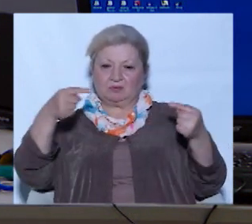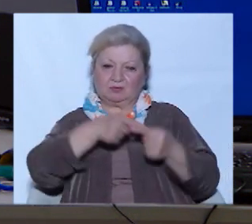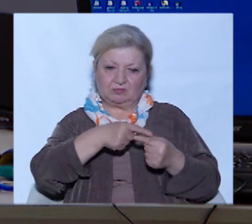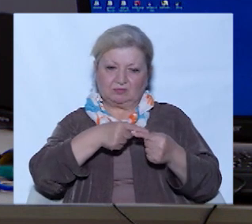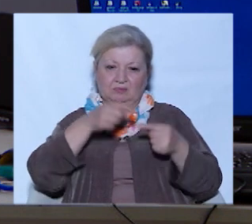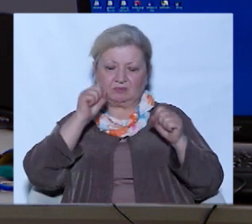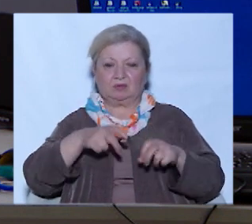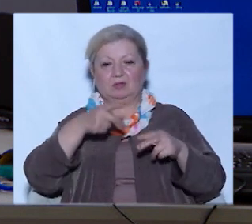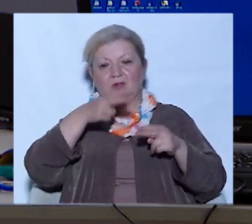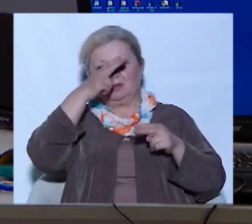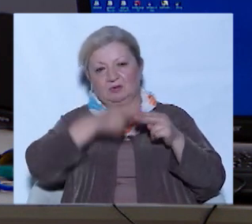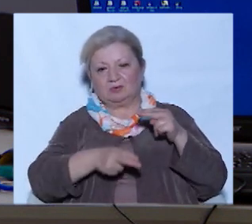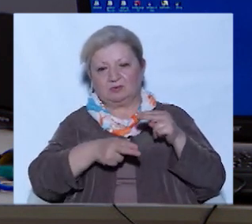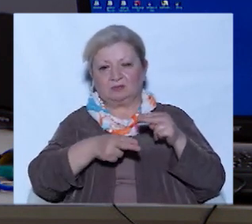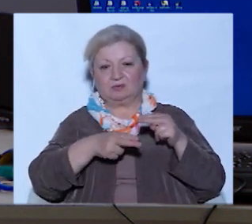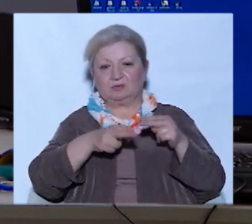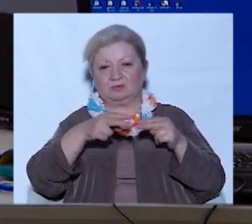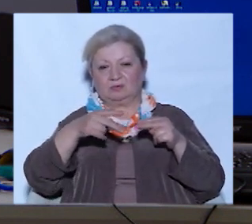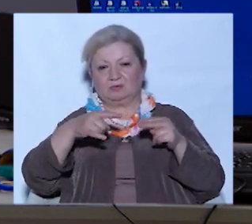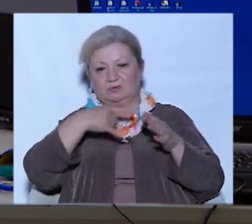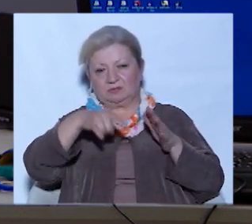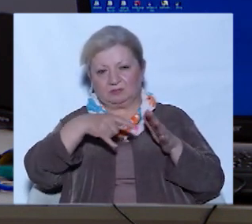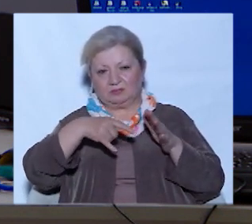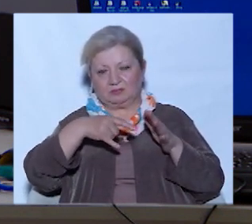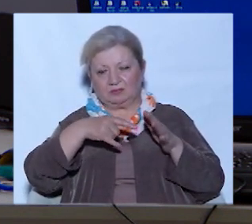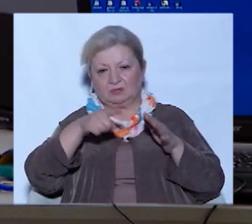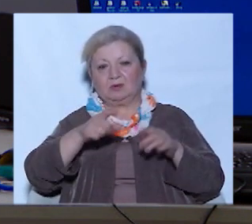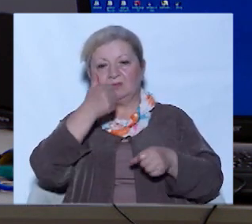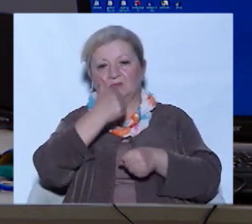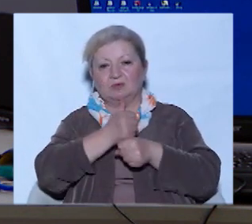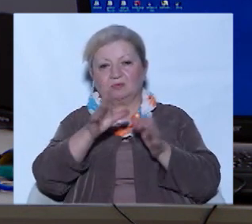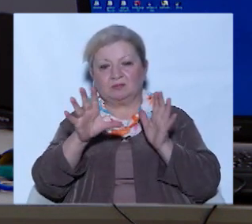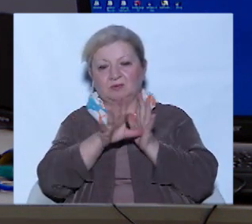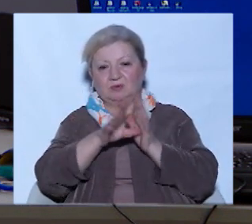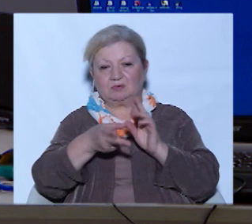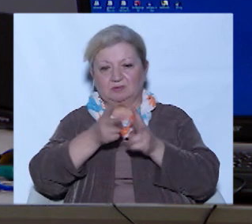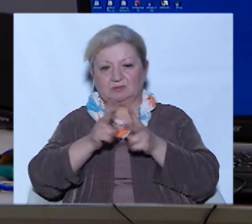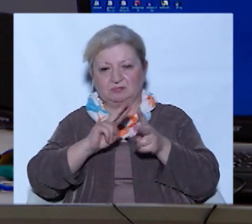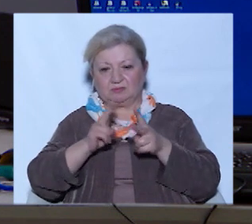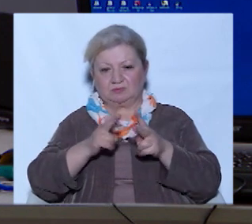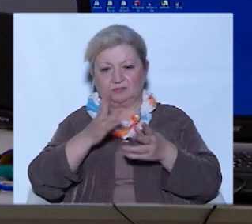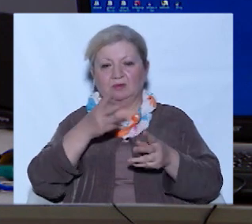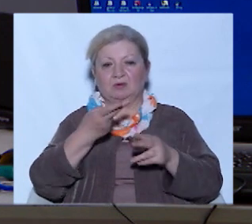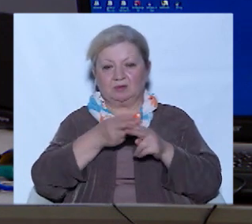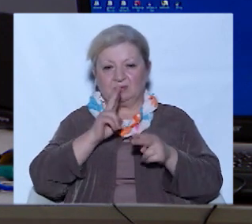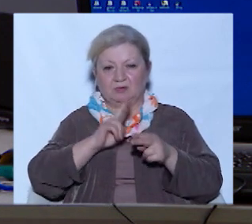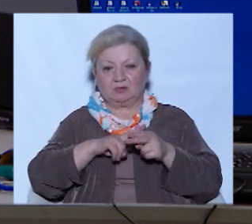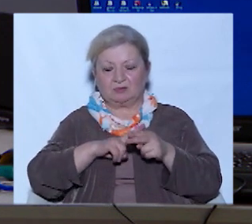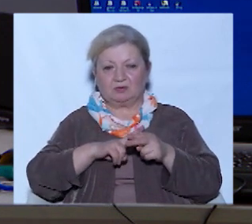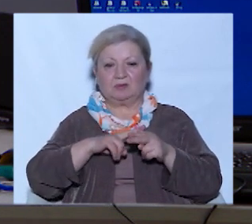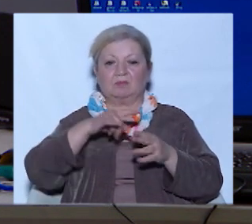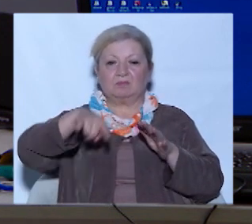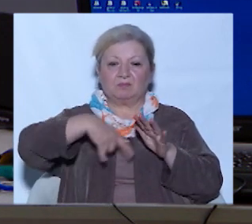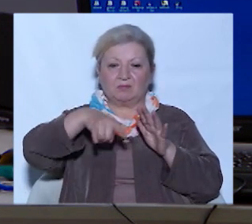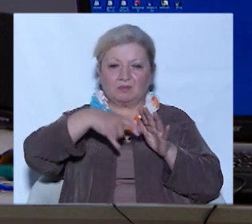ერთ დენიან კოჭაში დენის შეწყვეტის მერე, მე ყველა მთავარია მოხდეს დენის ცვლილება. ანუ